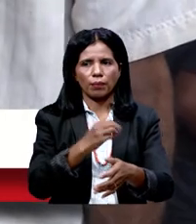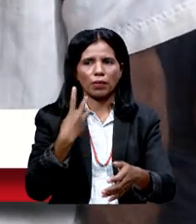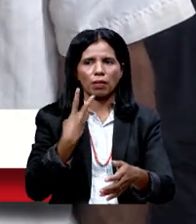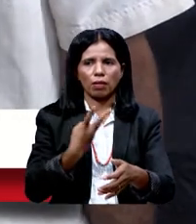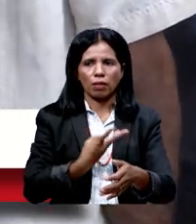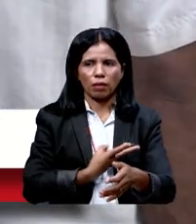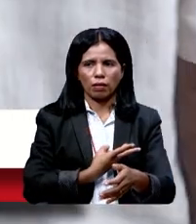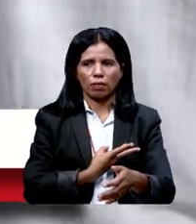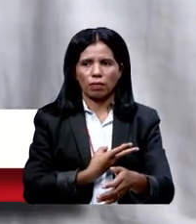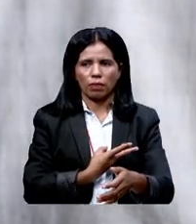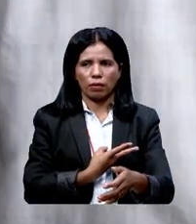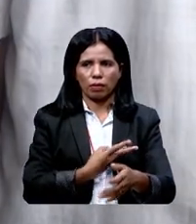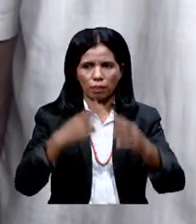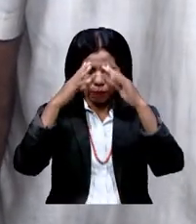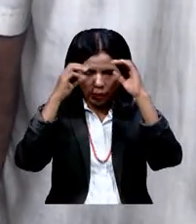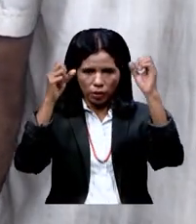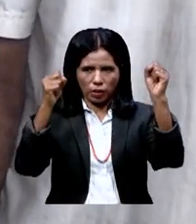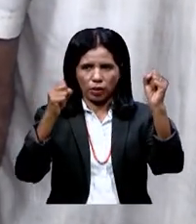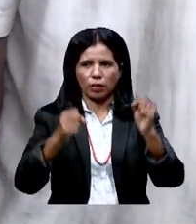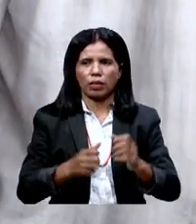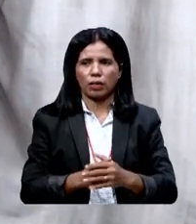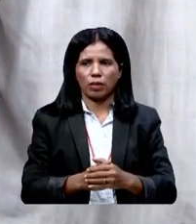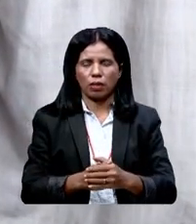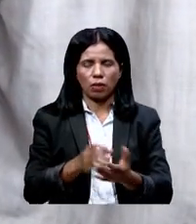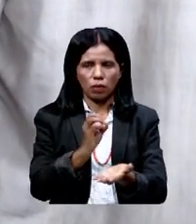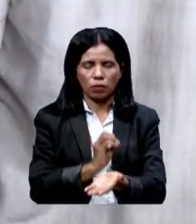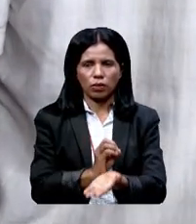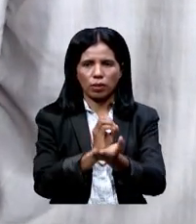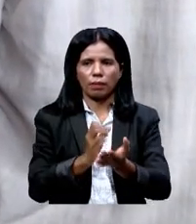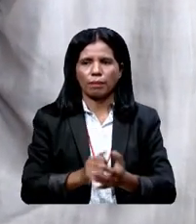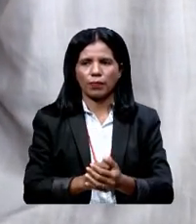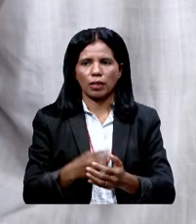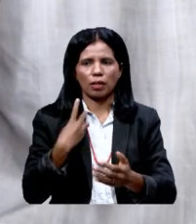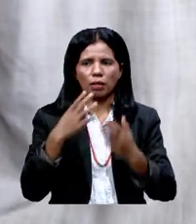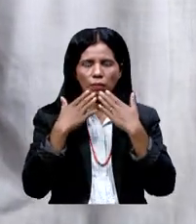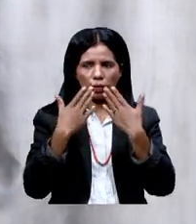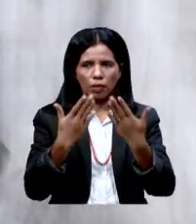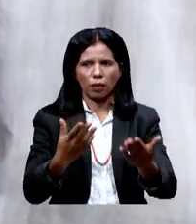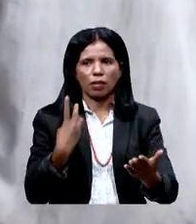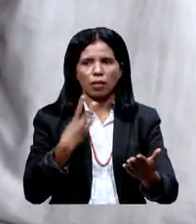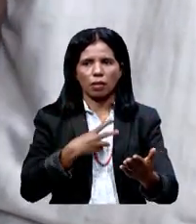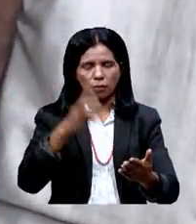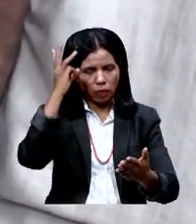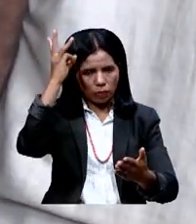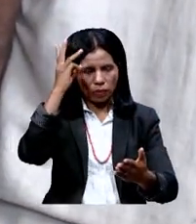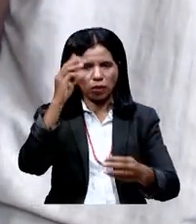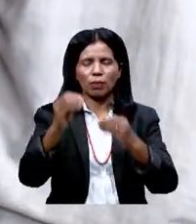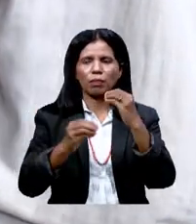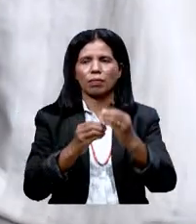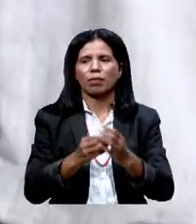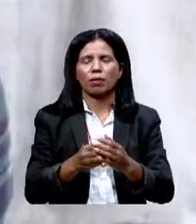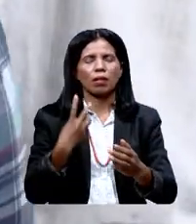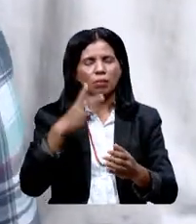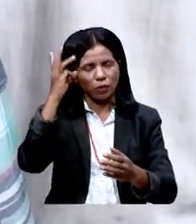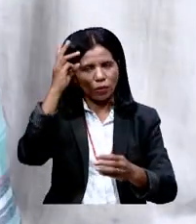o Presidente Raioa. Ami agradece neve. Ami é preocupa itoan. Ami